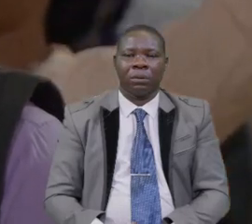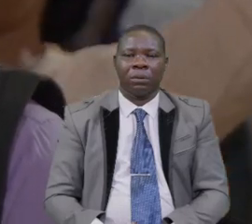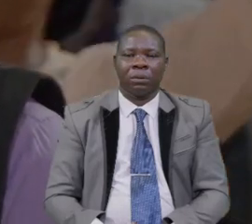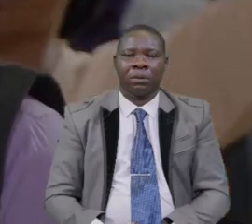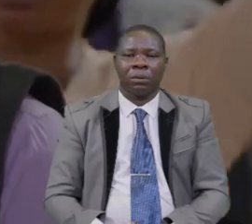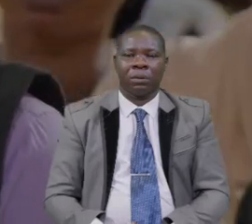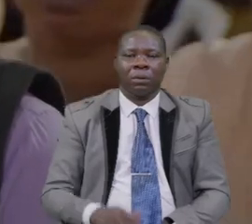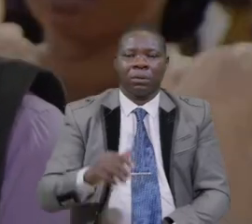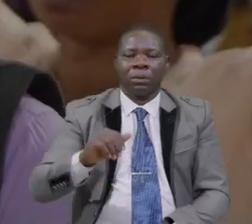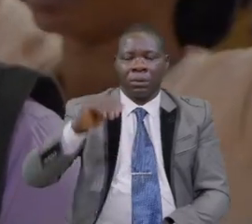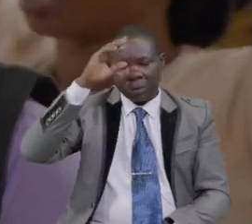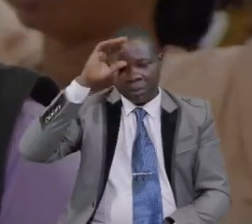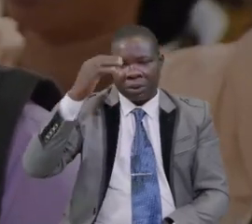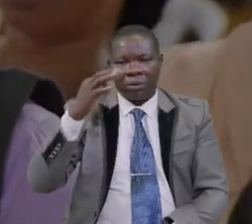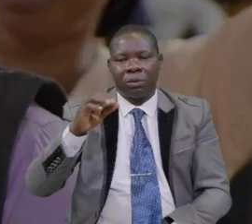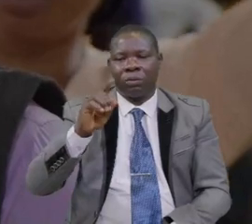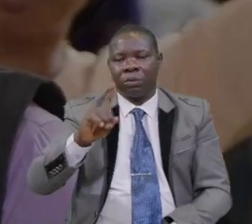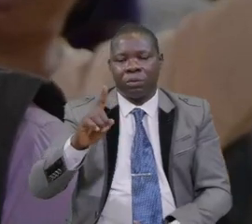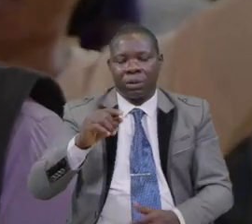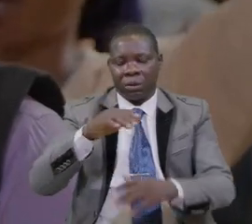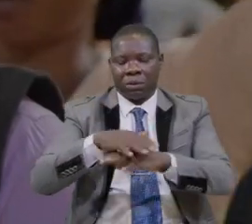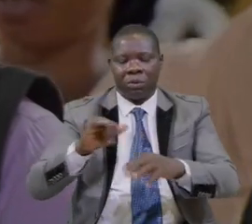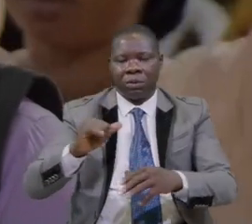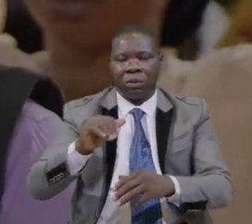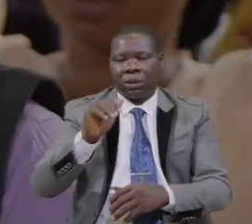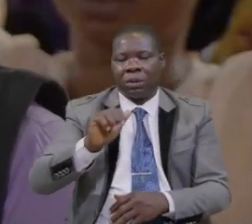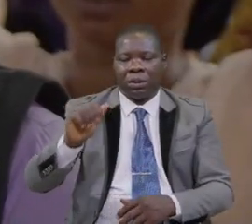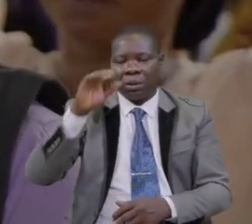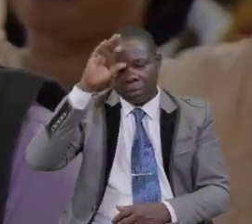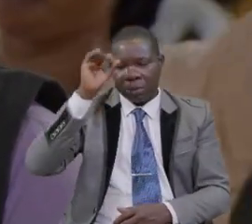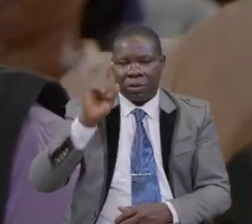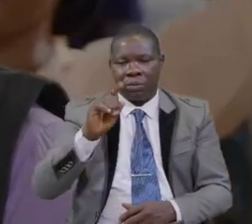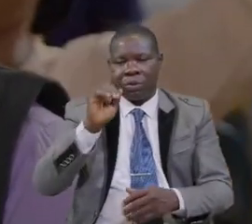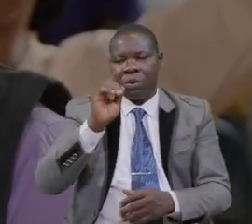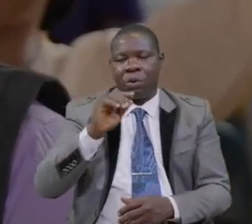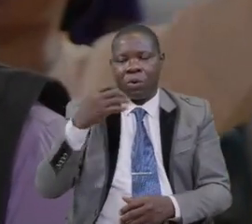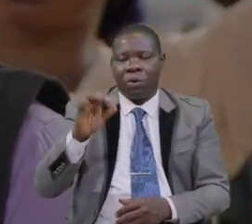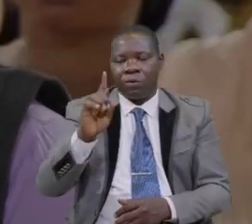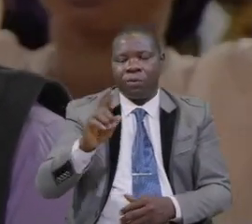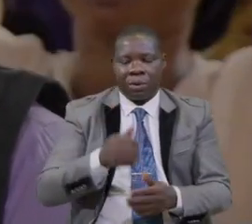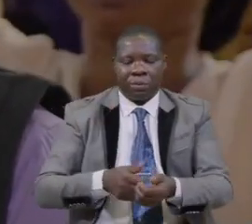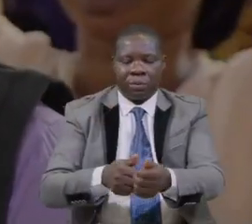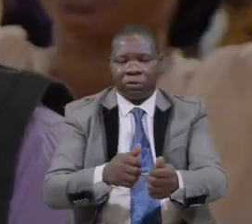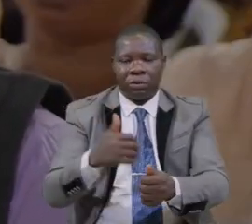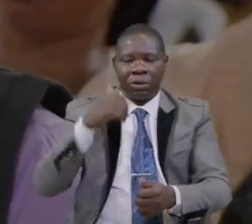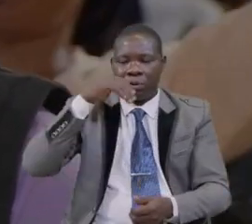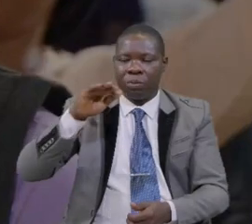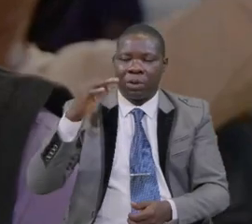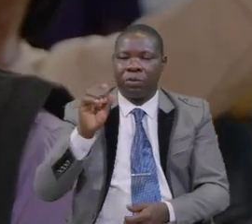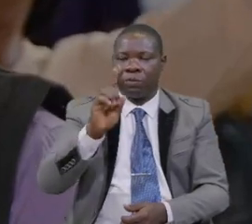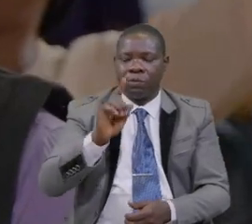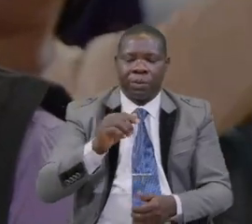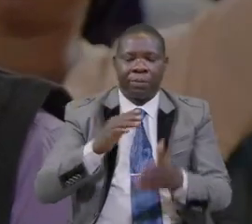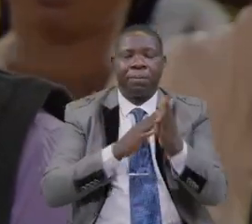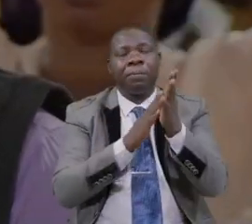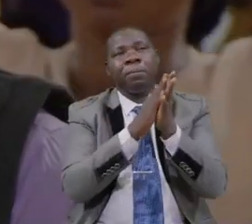L'homme d'une seule poursuite? une femme d'une seule passion.